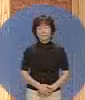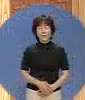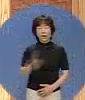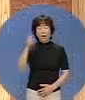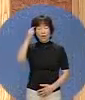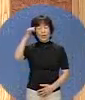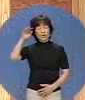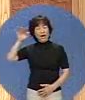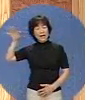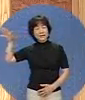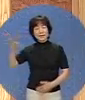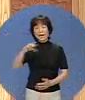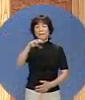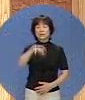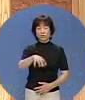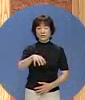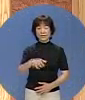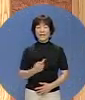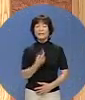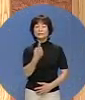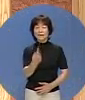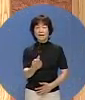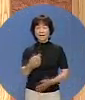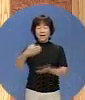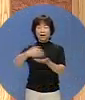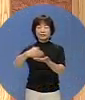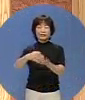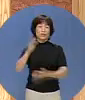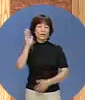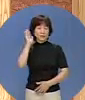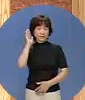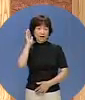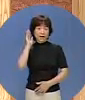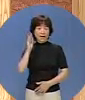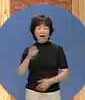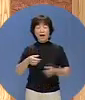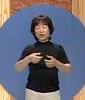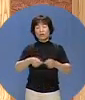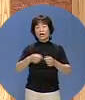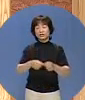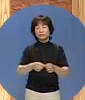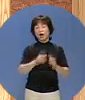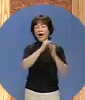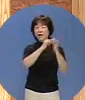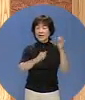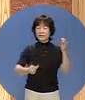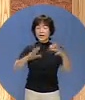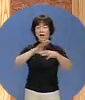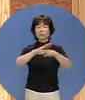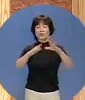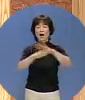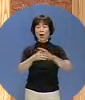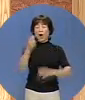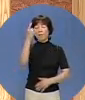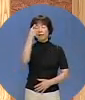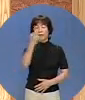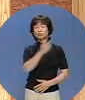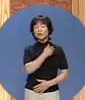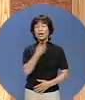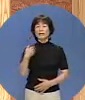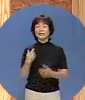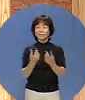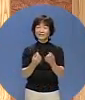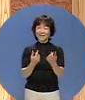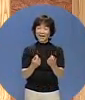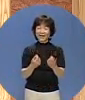歴史の舞台となった地に足を運び話を聞くことでより深く歴史や文化を学ぶことができます